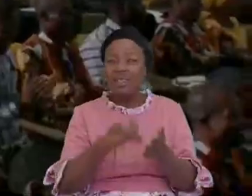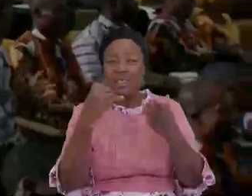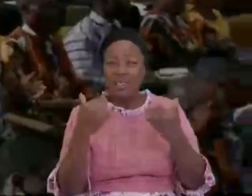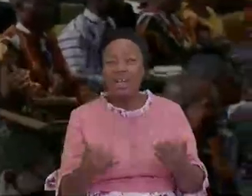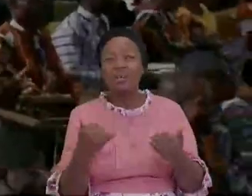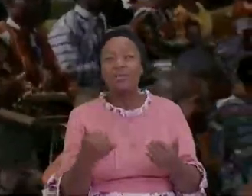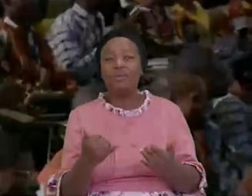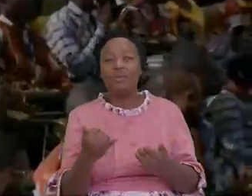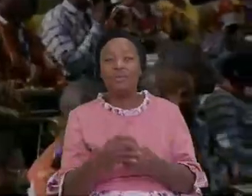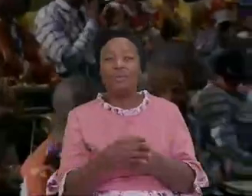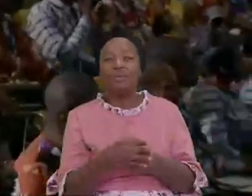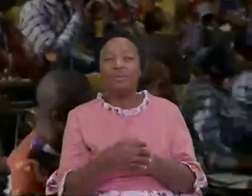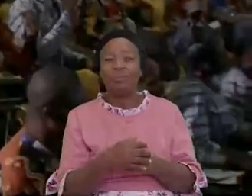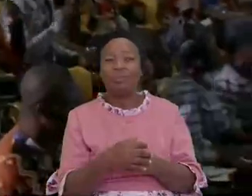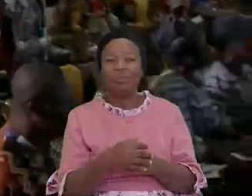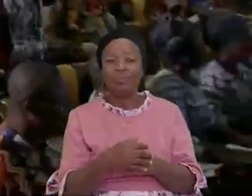terre.